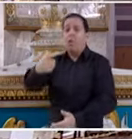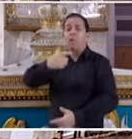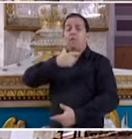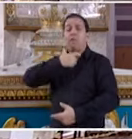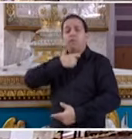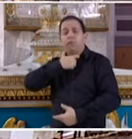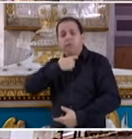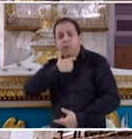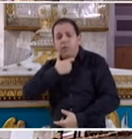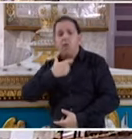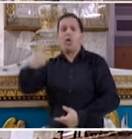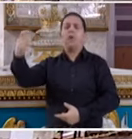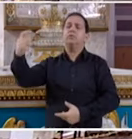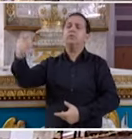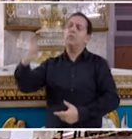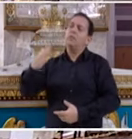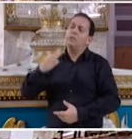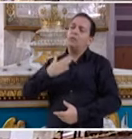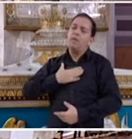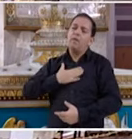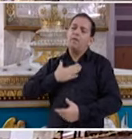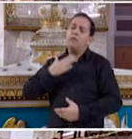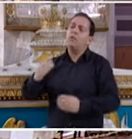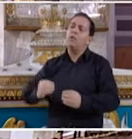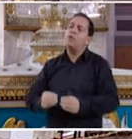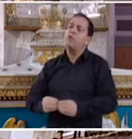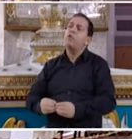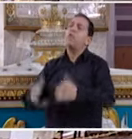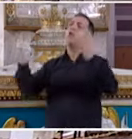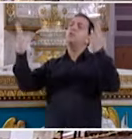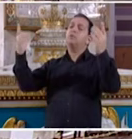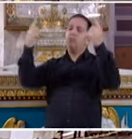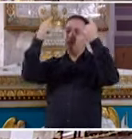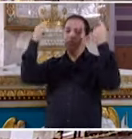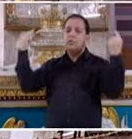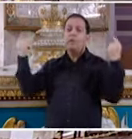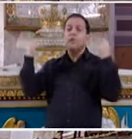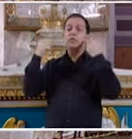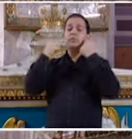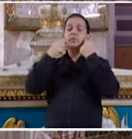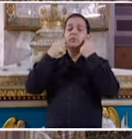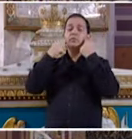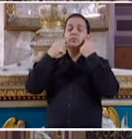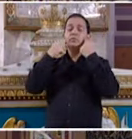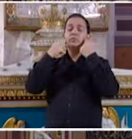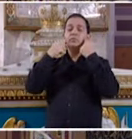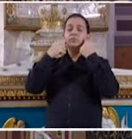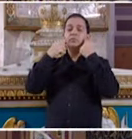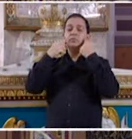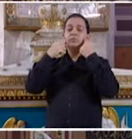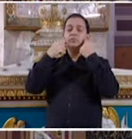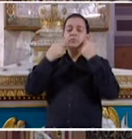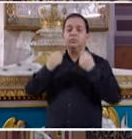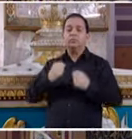και έπεσεν επί πρόσωπον παρά τους πόδας αυτού,